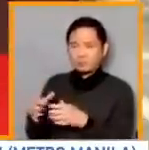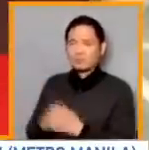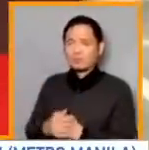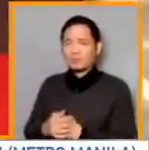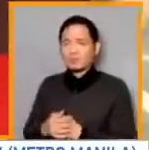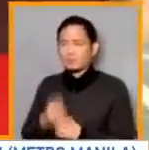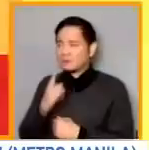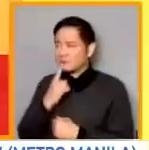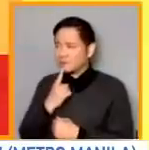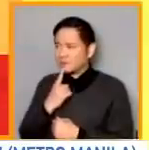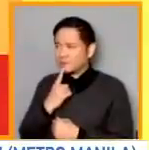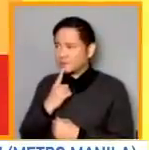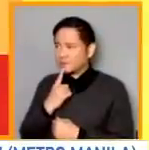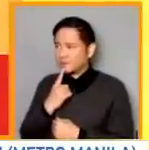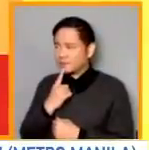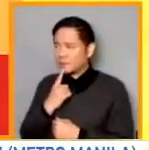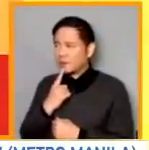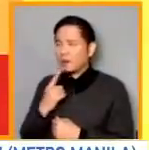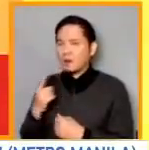pagdating ng rush hour,